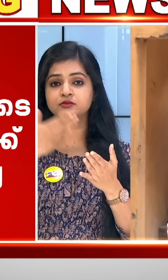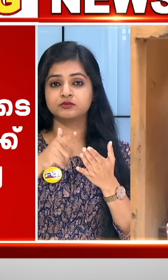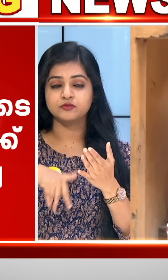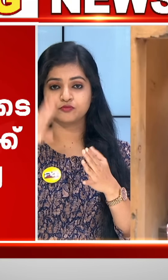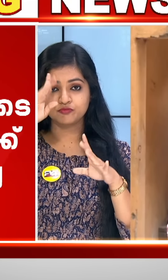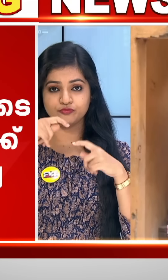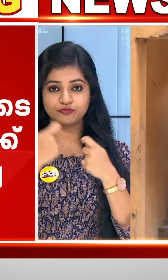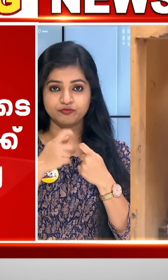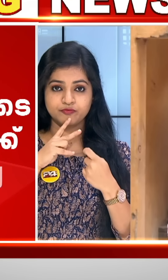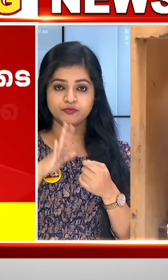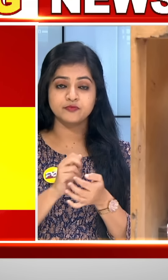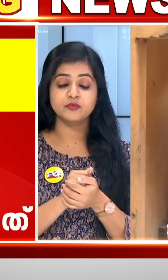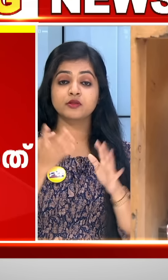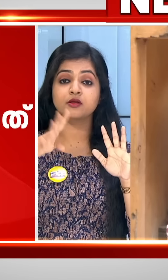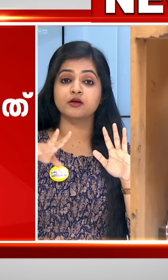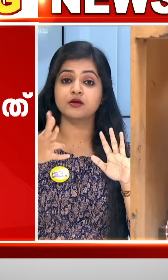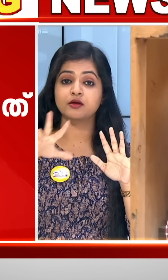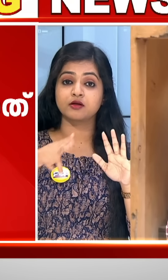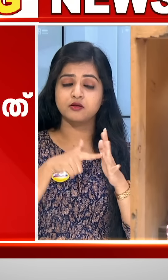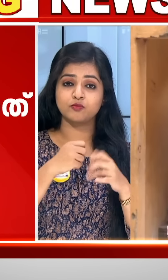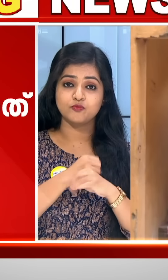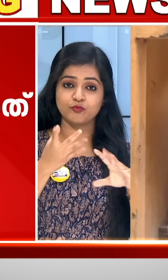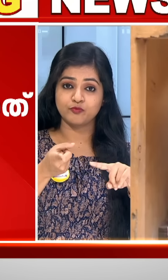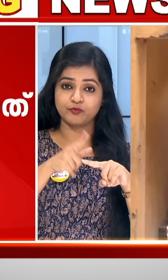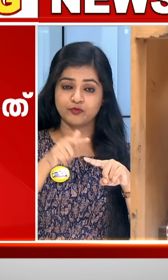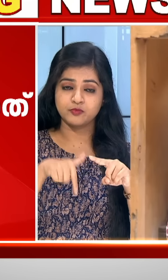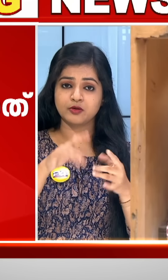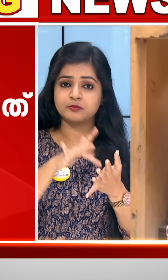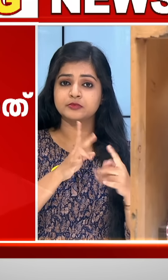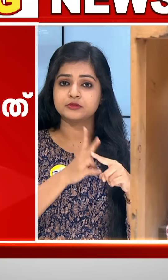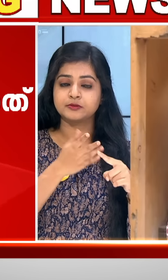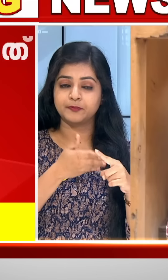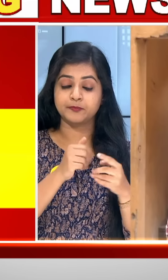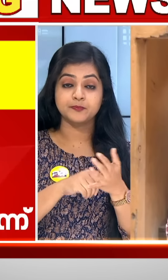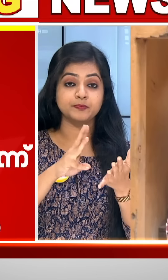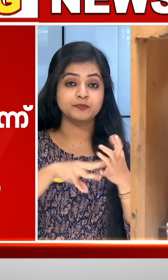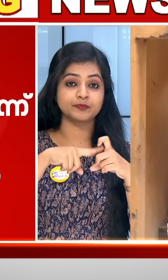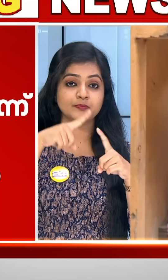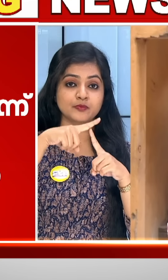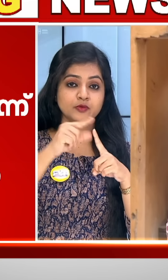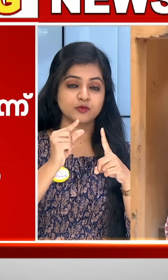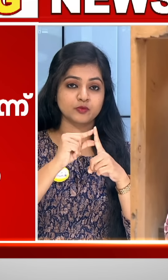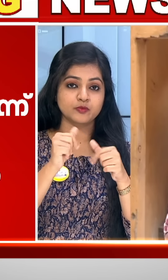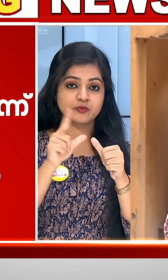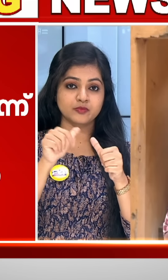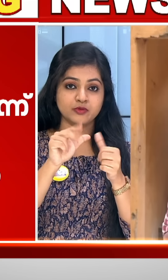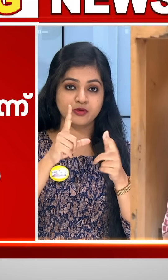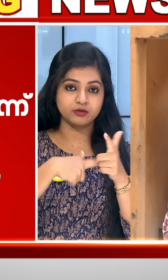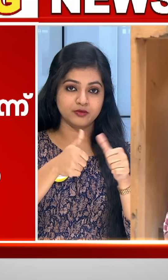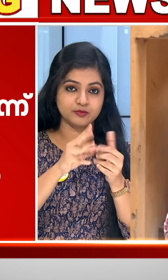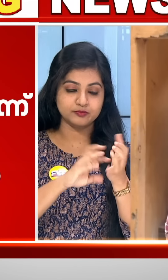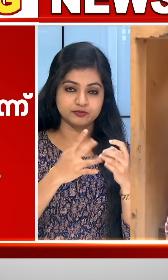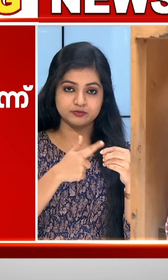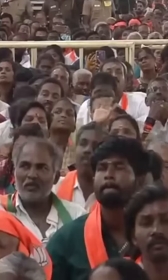അത് 98 ൽ ഉണ്ടായ ആ ഒരു സ്ഫോടനം ആ മേഖല തന്നെയാണ് ഇത് അതായത് മേട്ടുപാളയം മുതൽ ആർ എസ്പുരം വരെയുള്ള നാല് കിലോമീറ്റർ എന്ന് പറയുന്നത് ആ